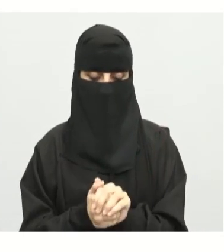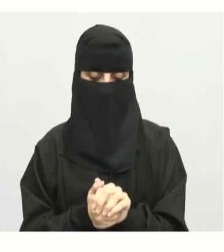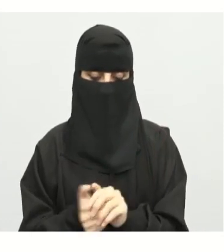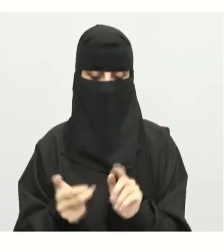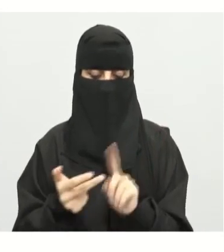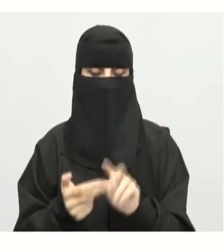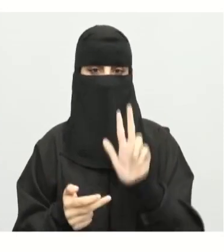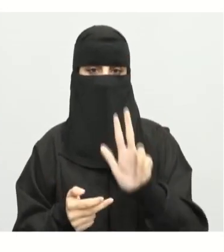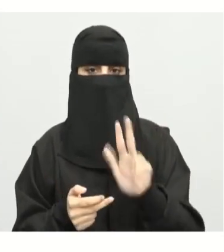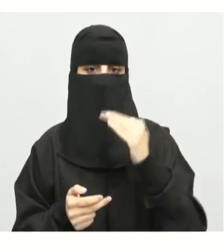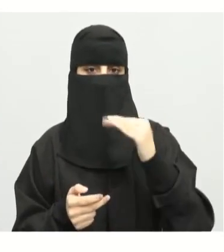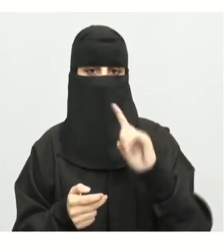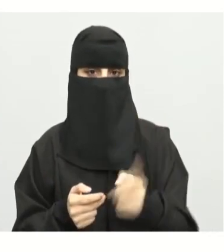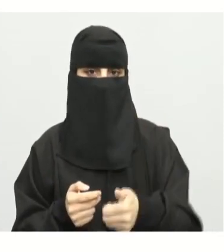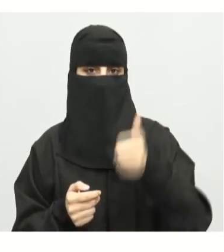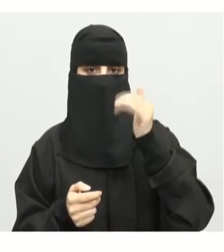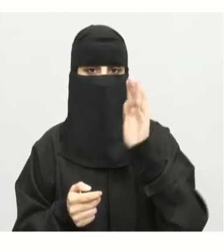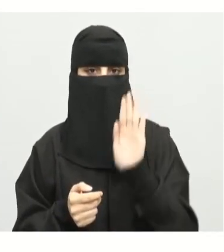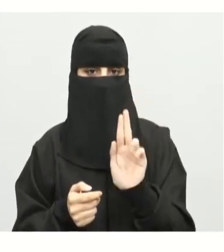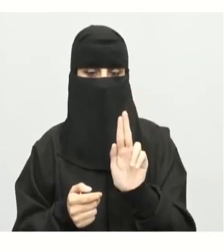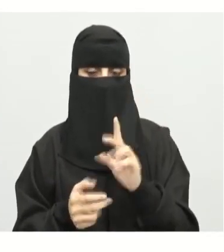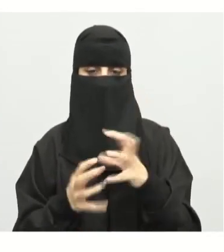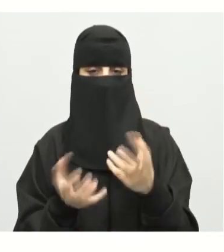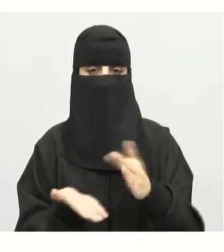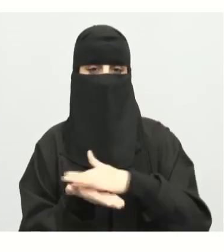الحرات هي سطوح لابيه سوداء